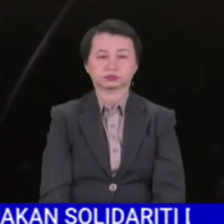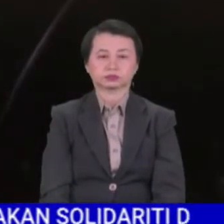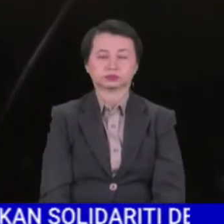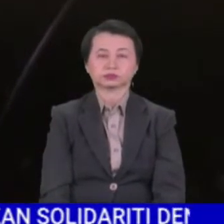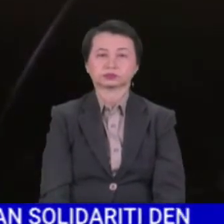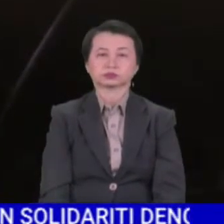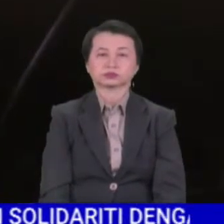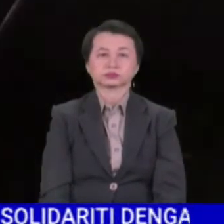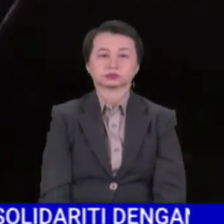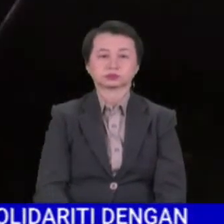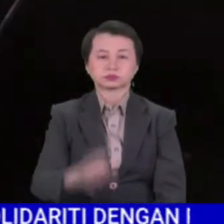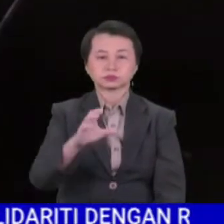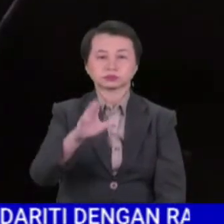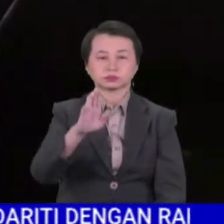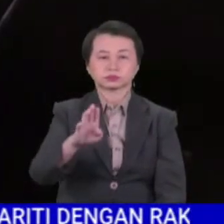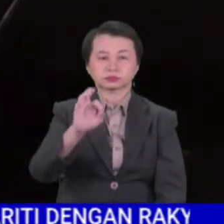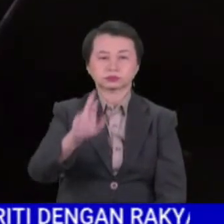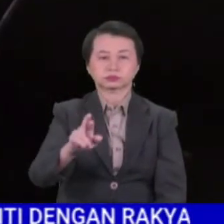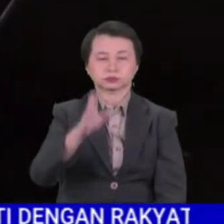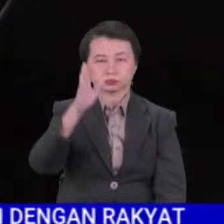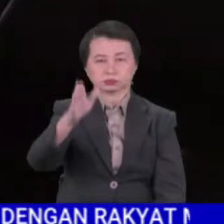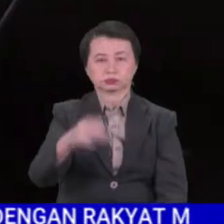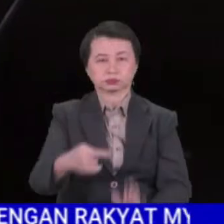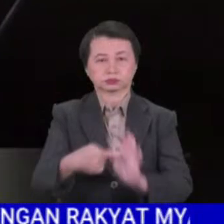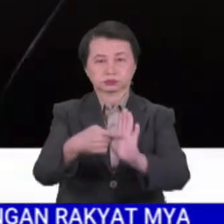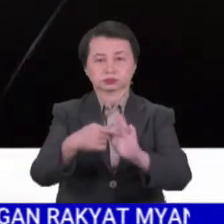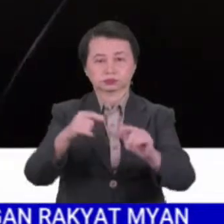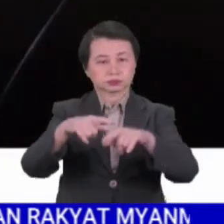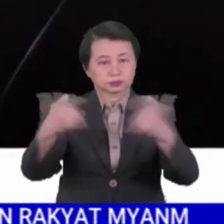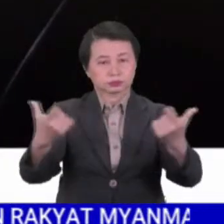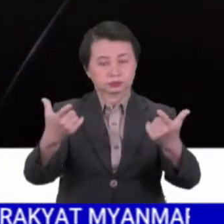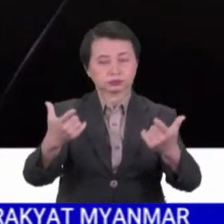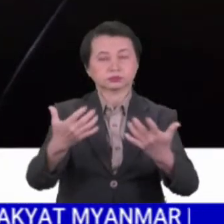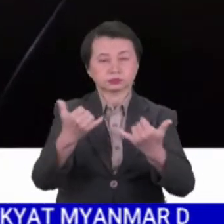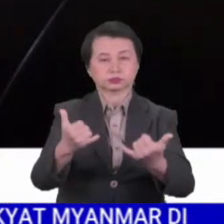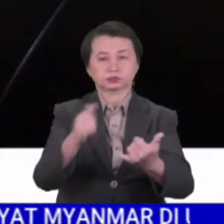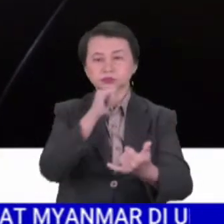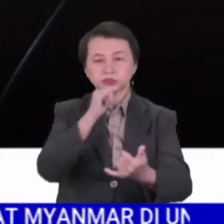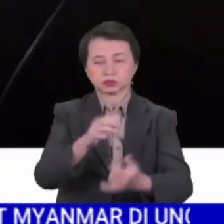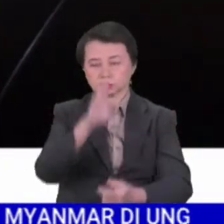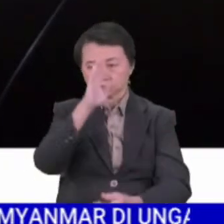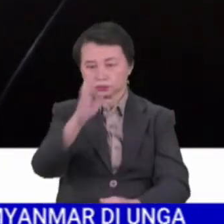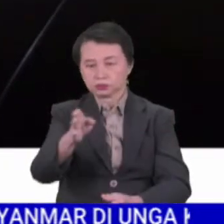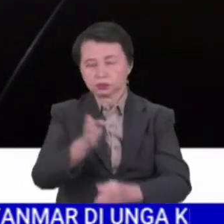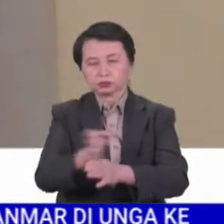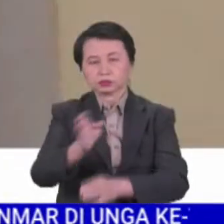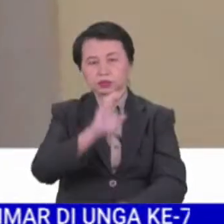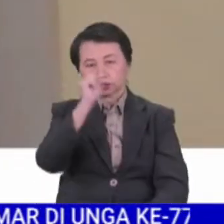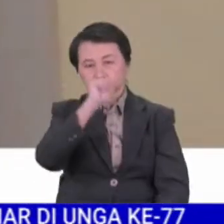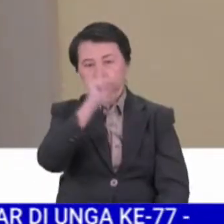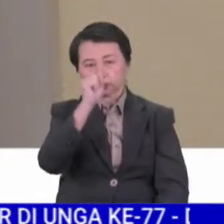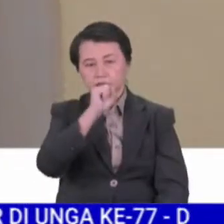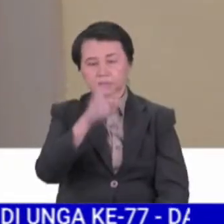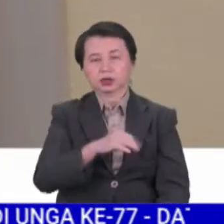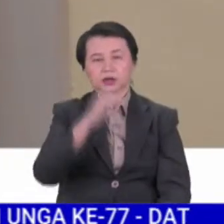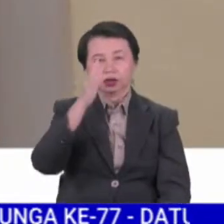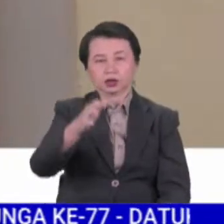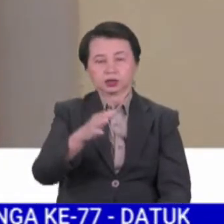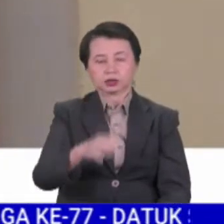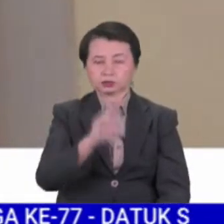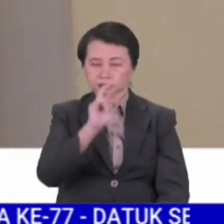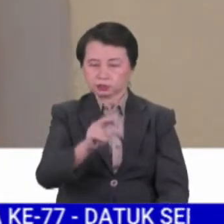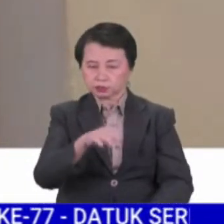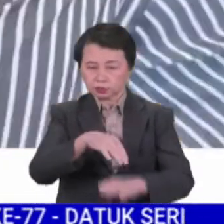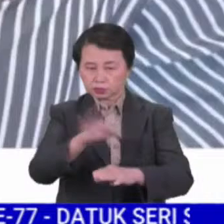Tambah beliau lagi, CBR kali ini bakal menampilkan kelainan yang mana tidak hanya memfokus bidang nyanyian, bahkan turut